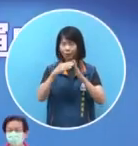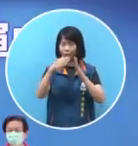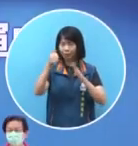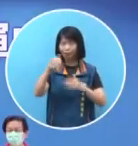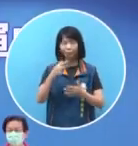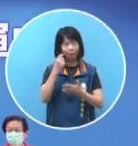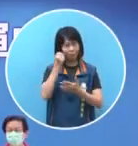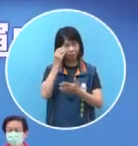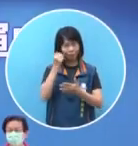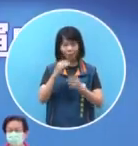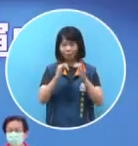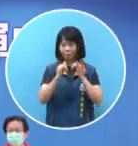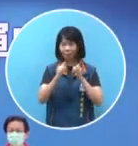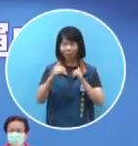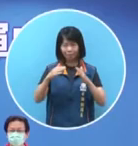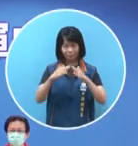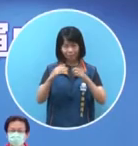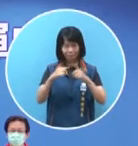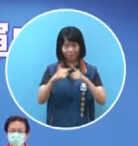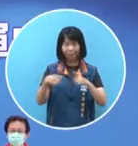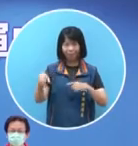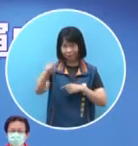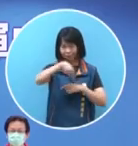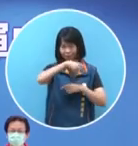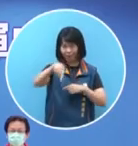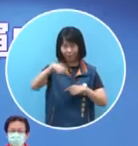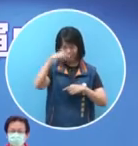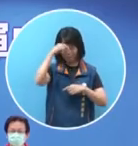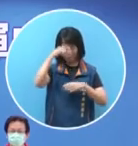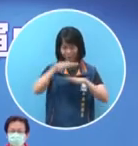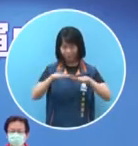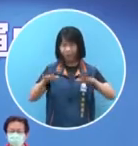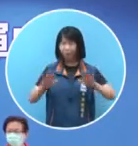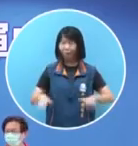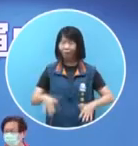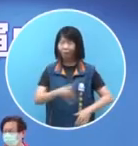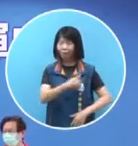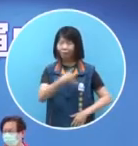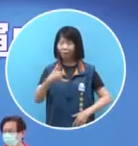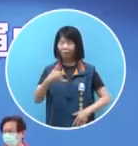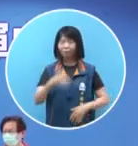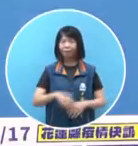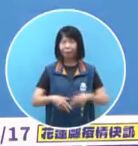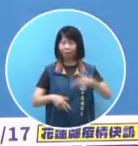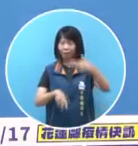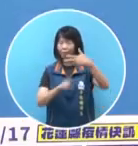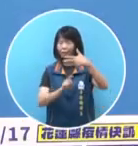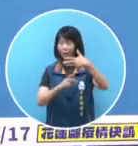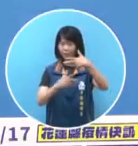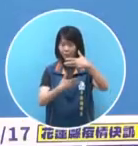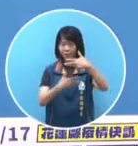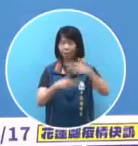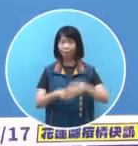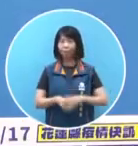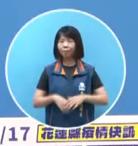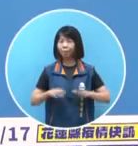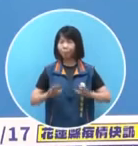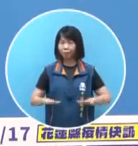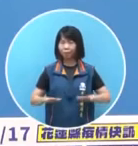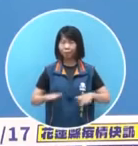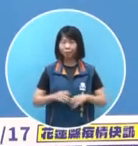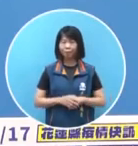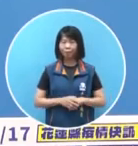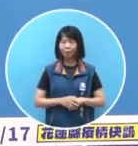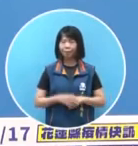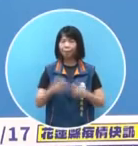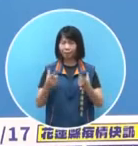正文呼吁大家，第三轮疫苗即将要开打，请十八岁以上的相亲能够赶快上网来登记施打疫苗，让花莲的施打覆盖